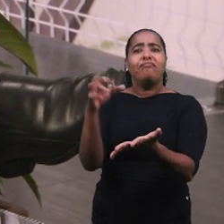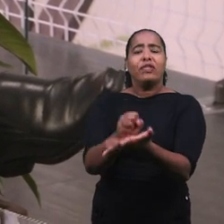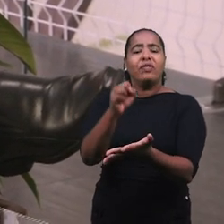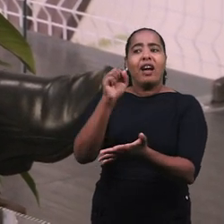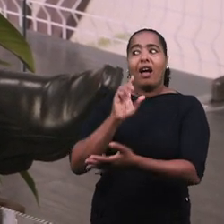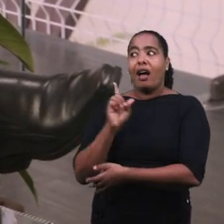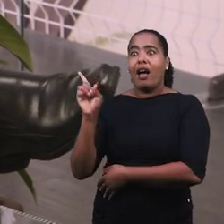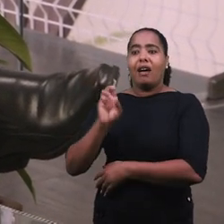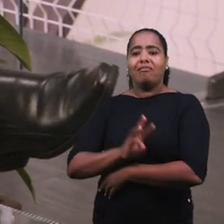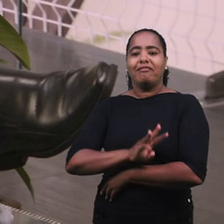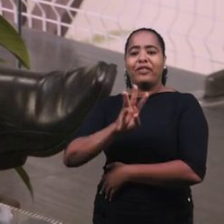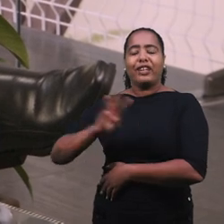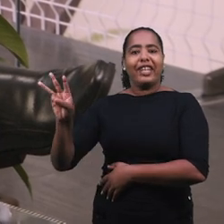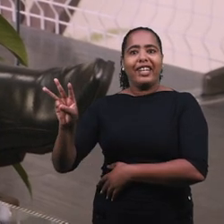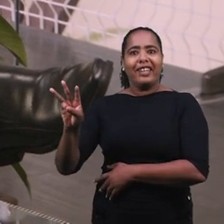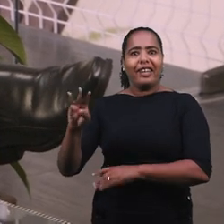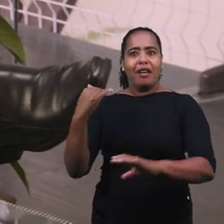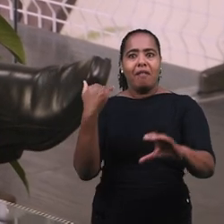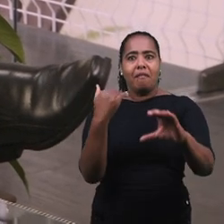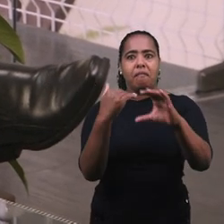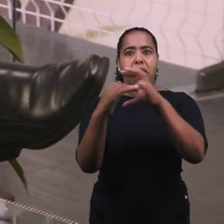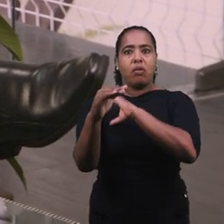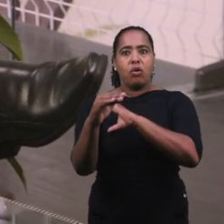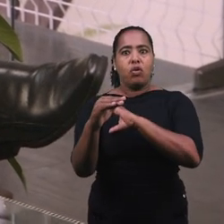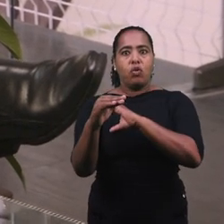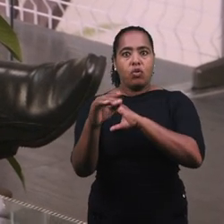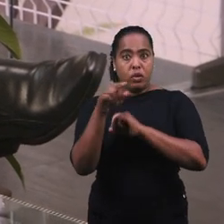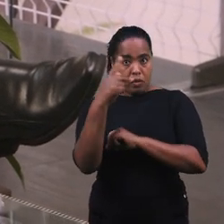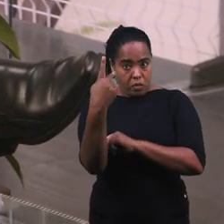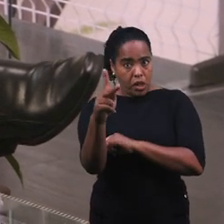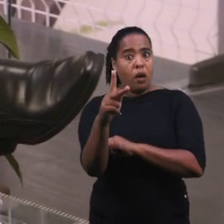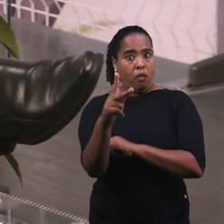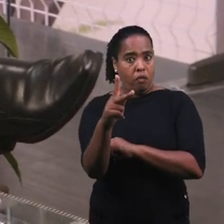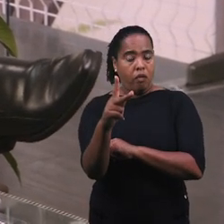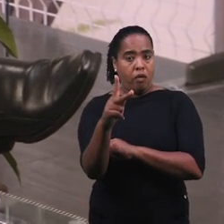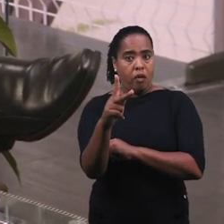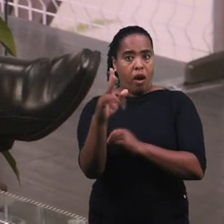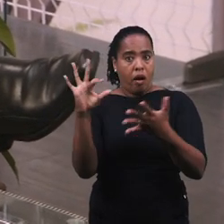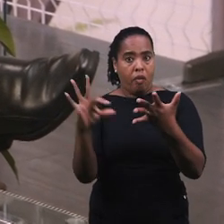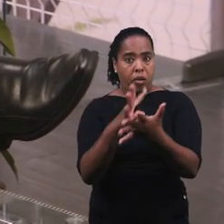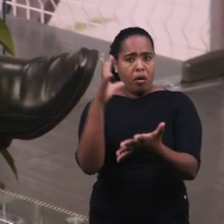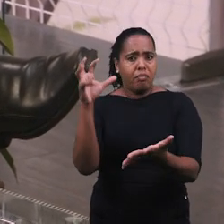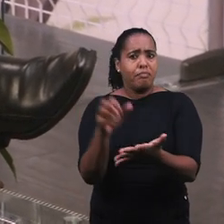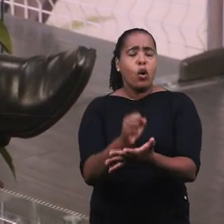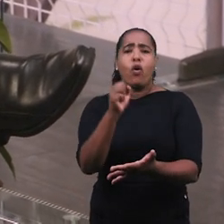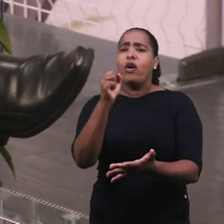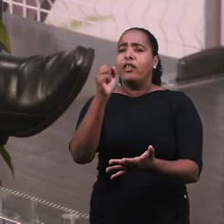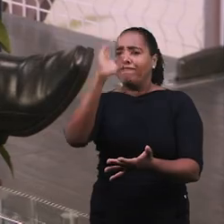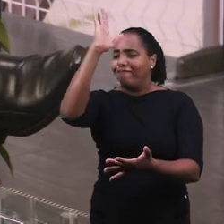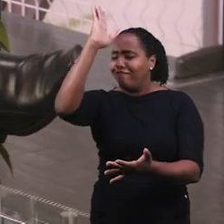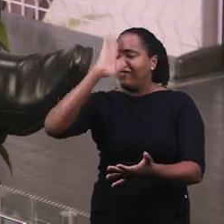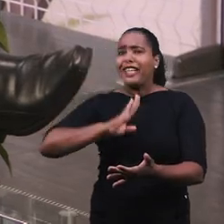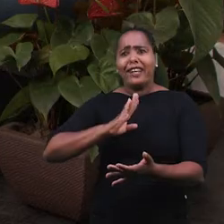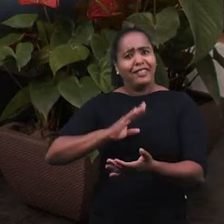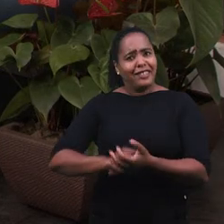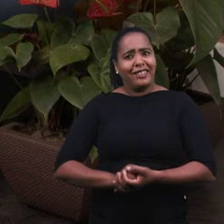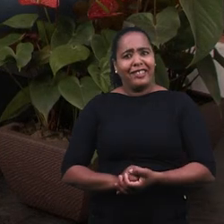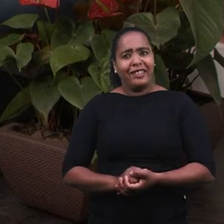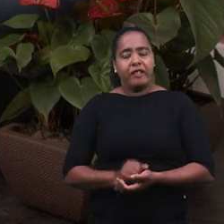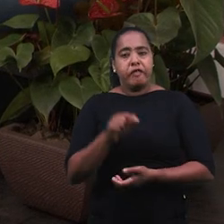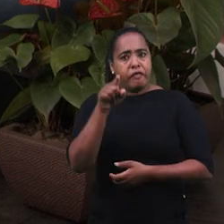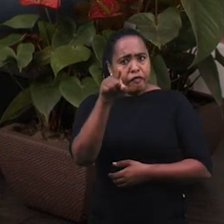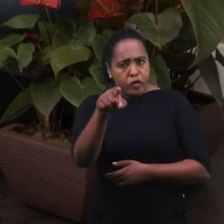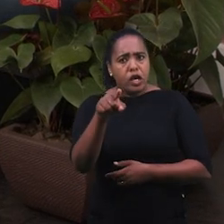tableau. Le site de l'Église chrétienne Maranatha vous inscrit, recevant un lien que vous allez recevoir de votre adresse email. L'inscription est